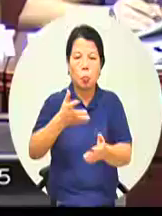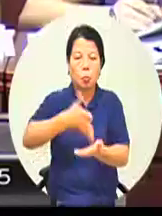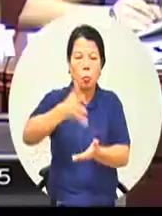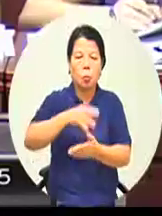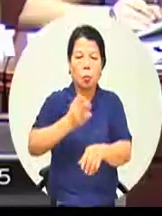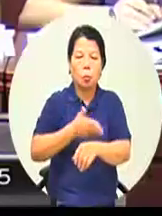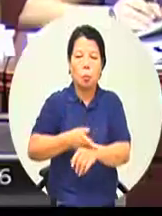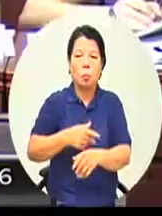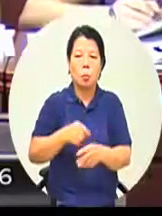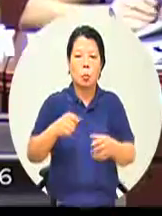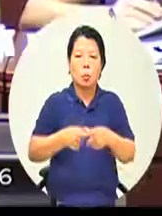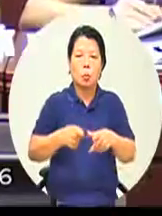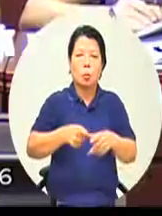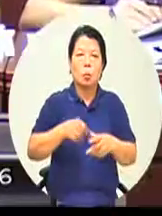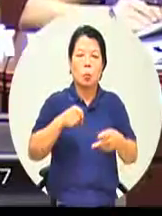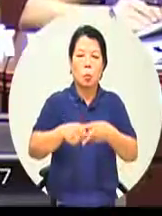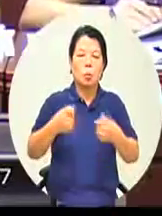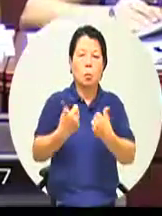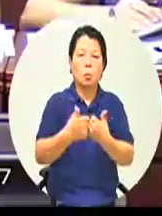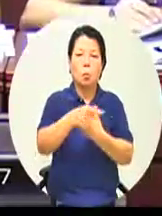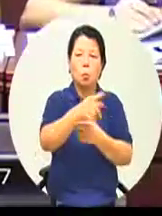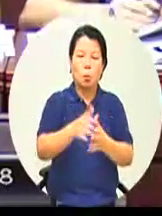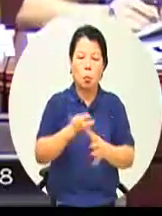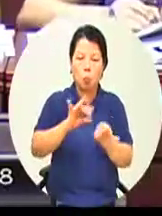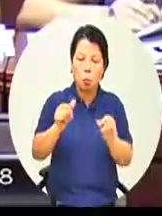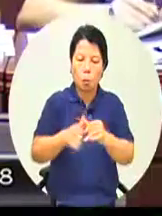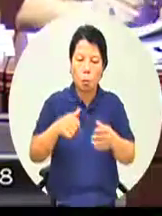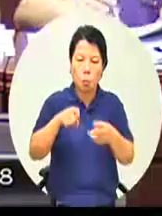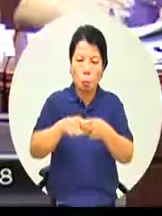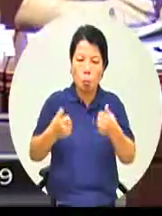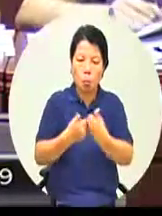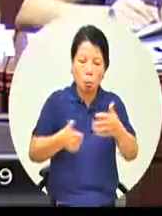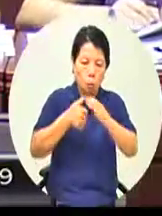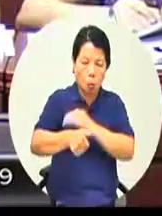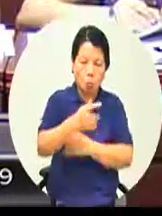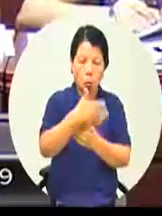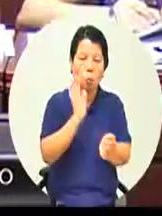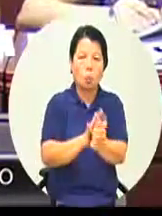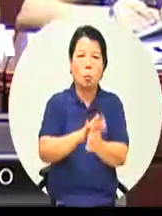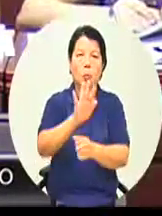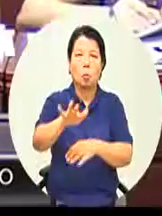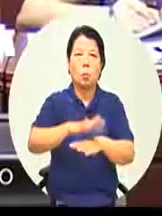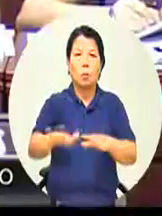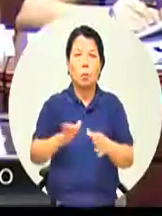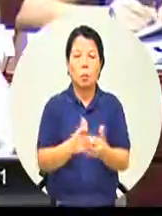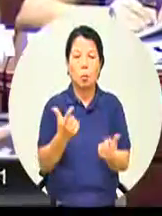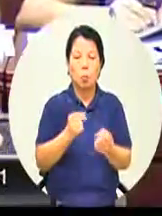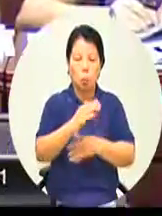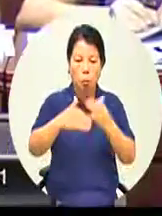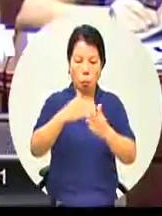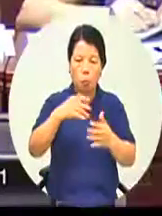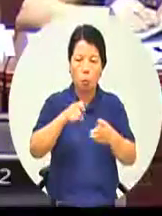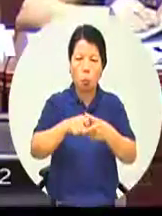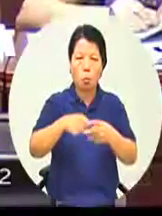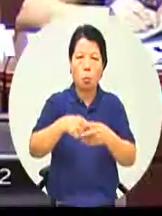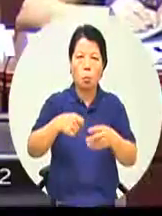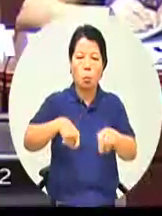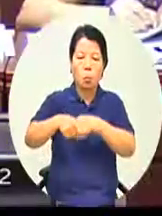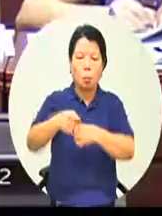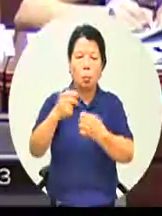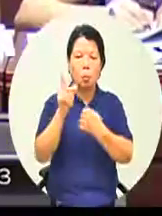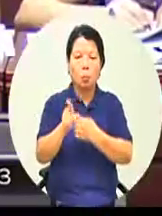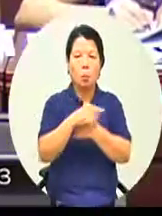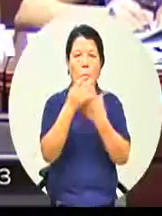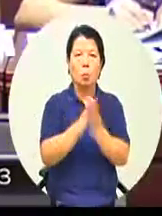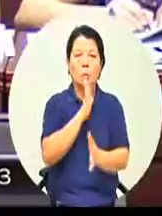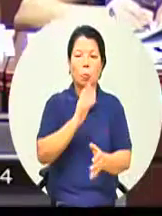会啦、土木啊、结构啊、进入协助，那这就是牵扯到刚才议员提到的这个学校工程科，因为学校工程科是